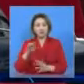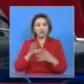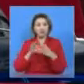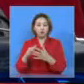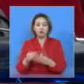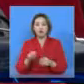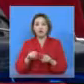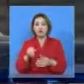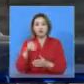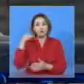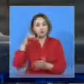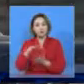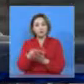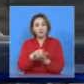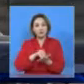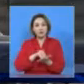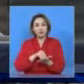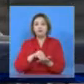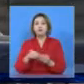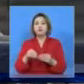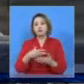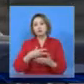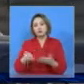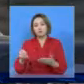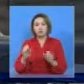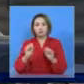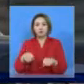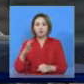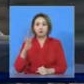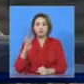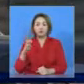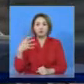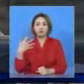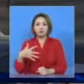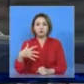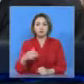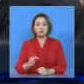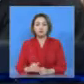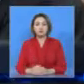картасын ұялы байланыс салондар желісінен сатып алуға болады. Құны 450 теңге.